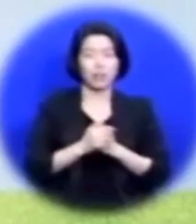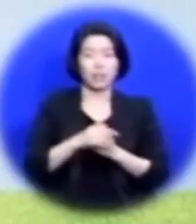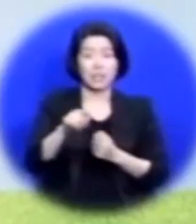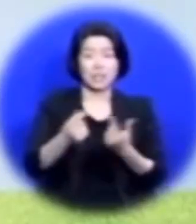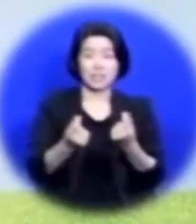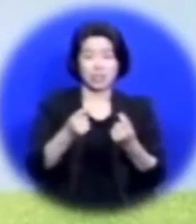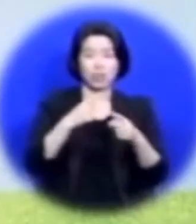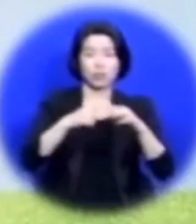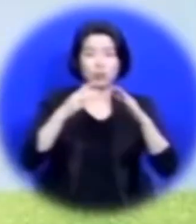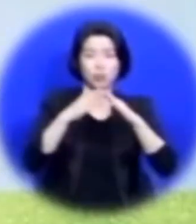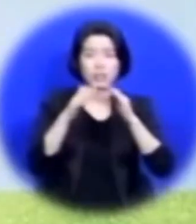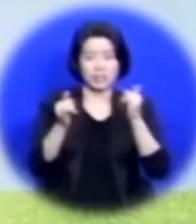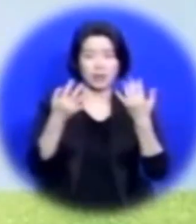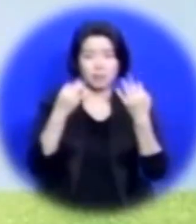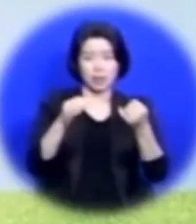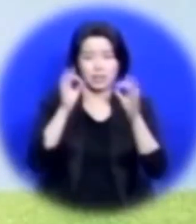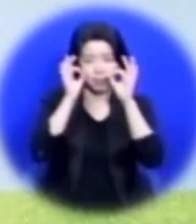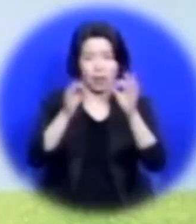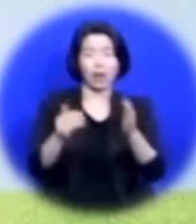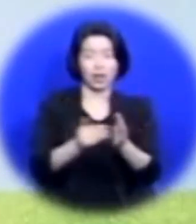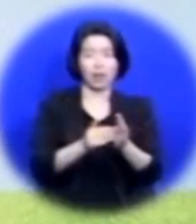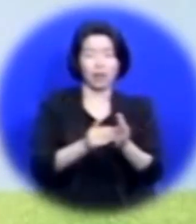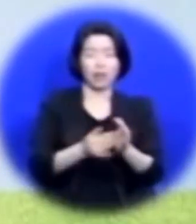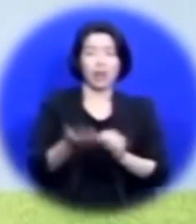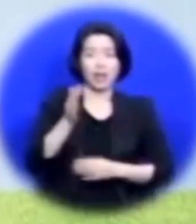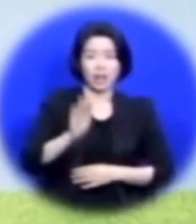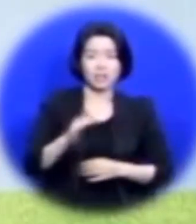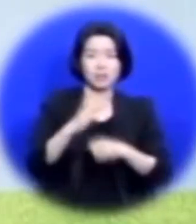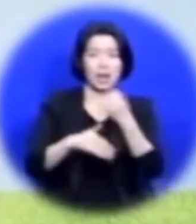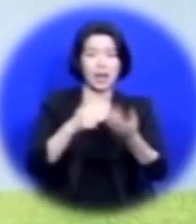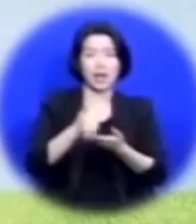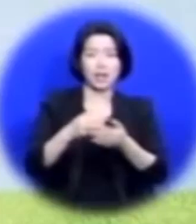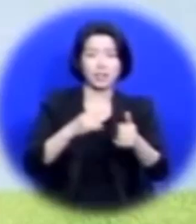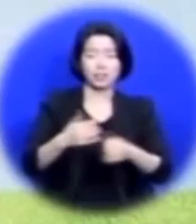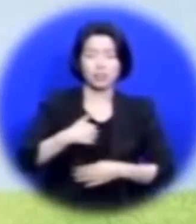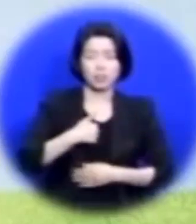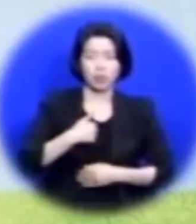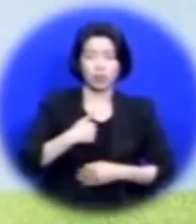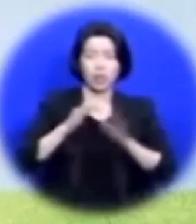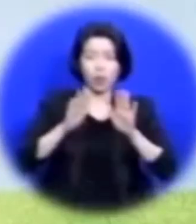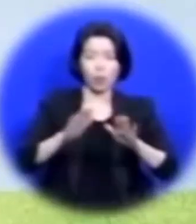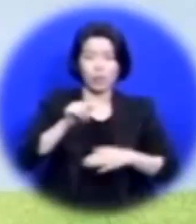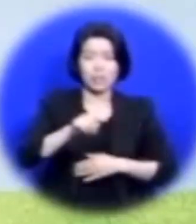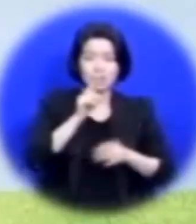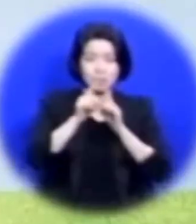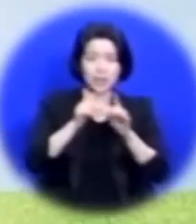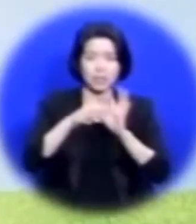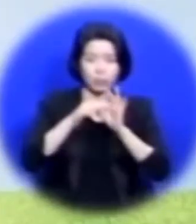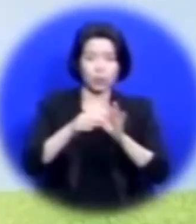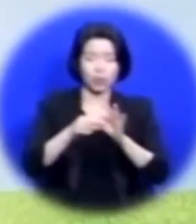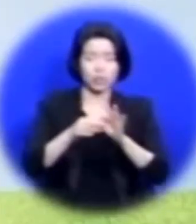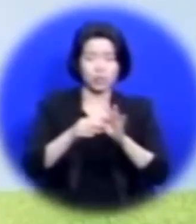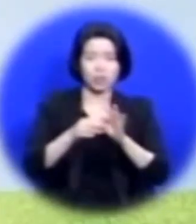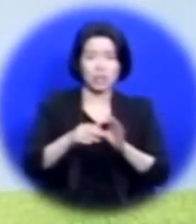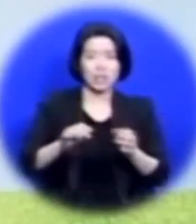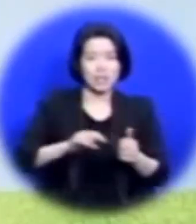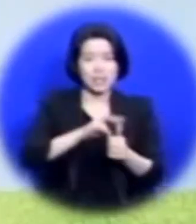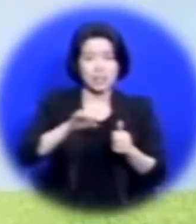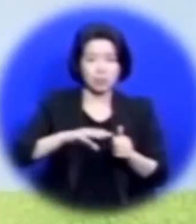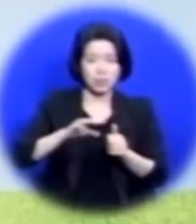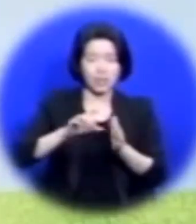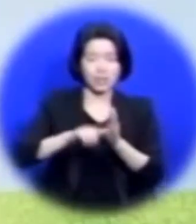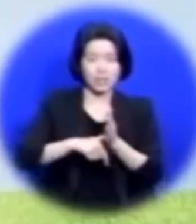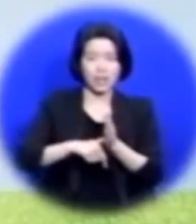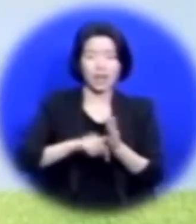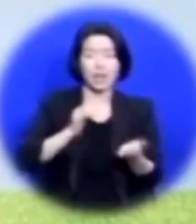경우들도 많이 봅니다 그러나 하나님께서 저에게 오늘 이 말씀을 통해서 24시간